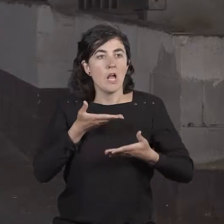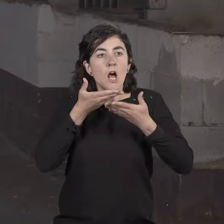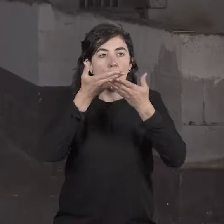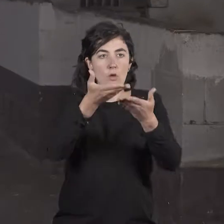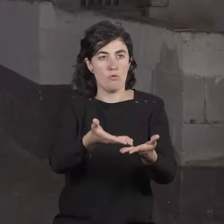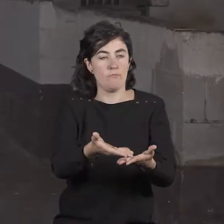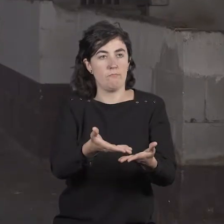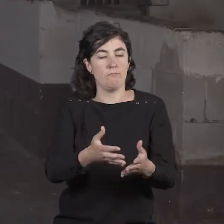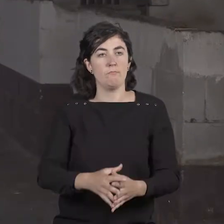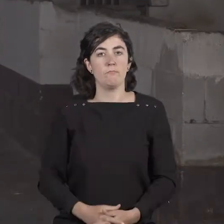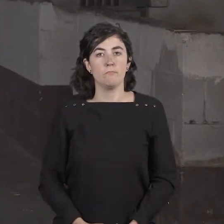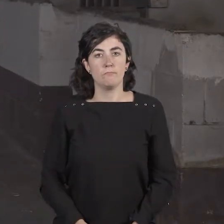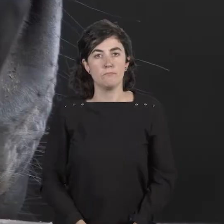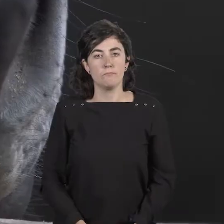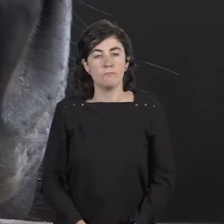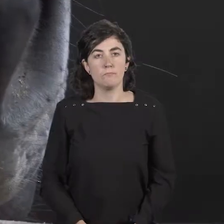ez?